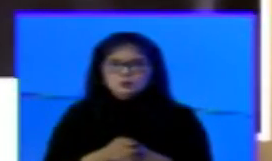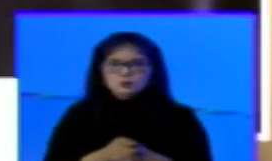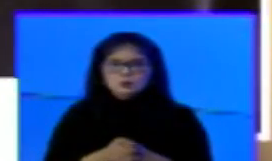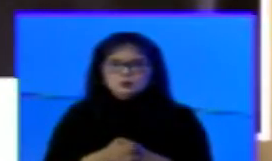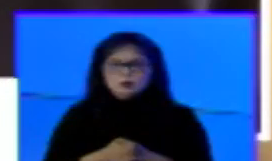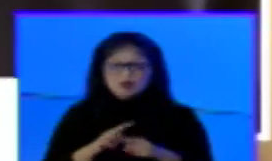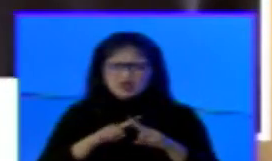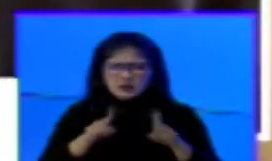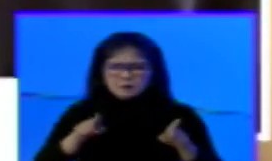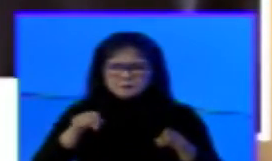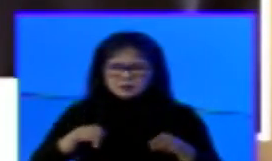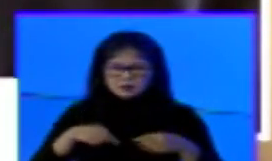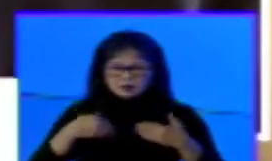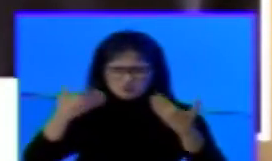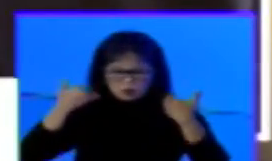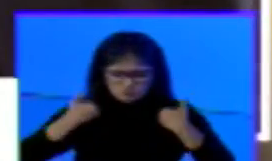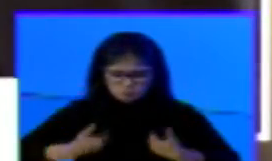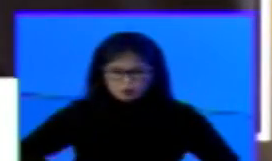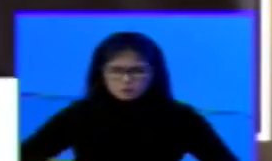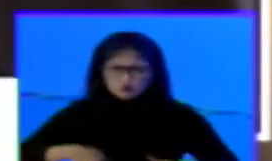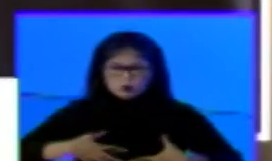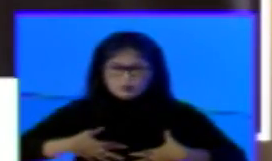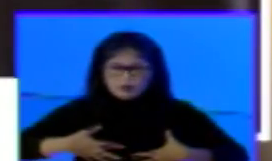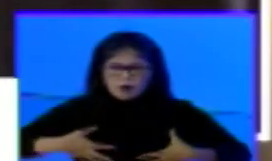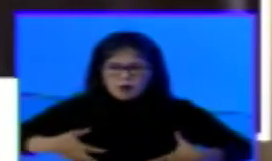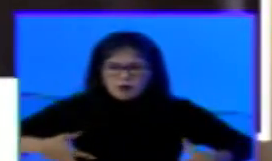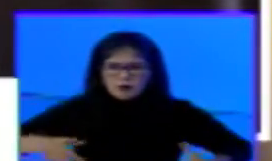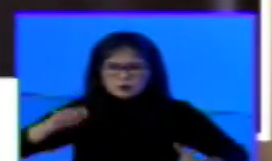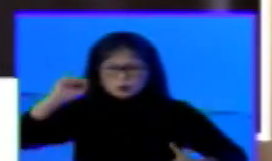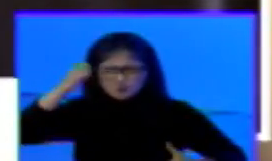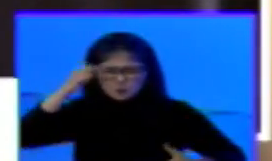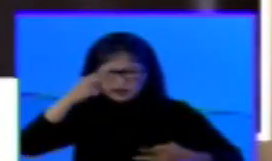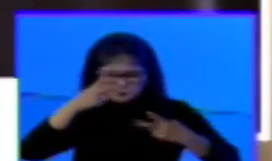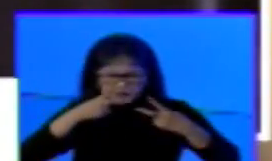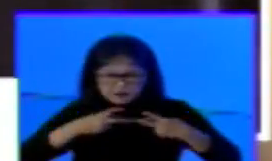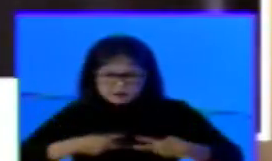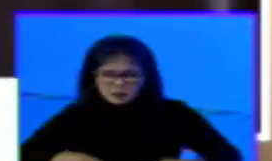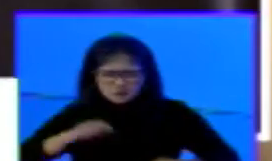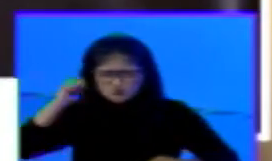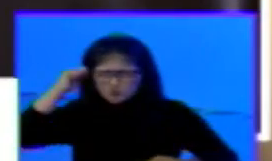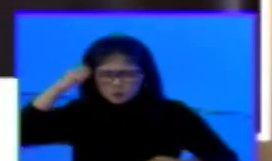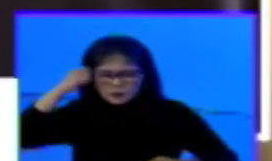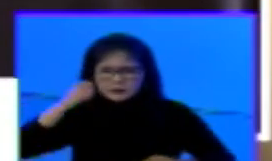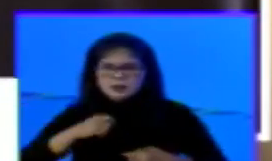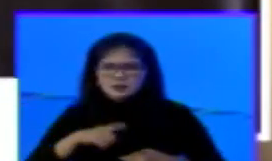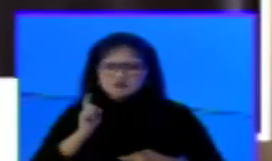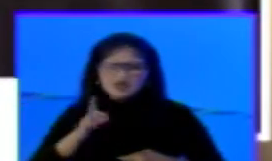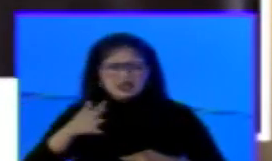membengkak besar sekali sehingga sulit untuk dari TKP penyelaman sampai ditemukan itu sekitar